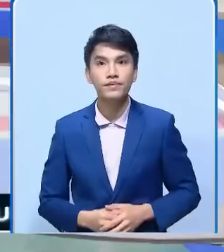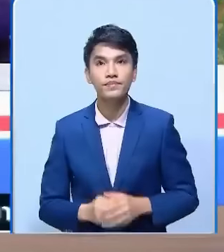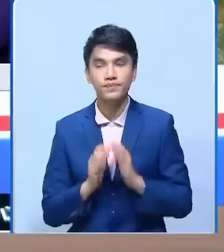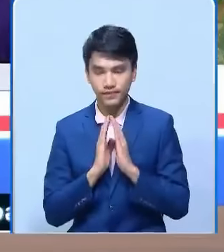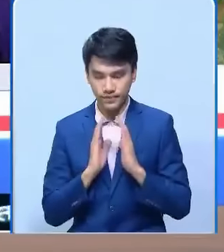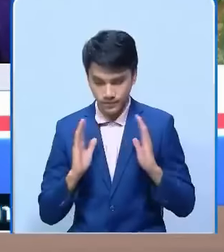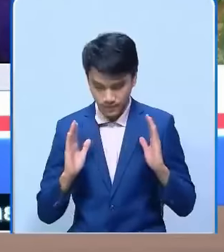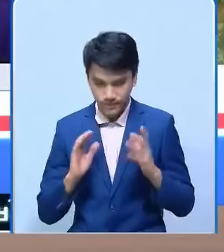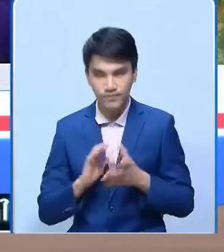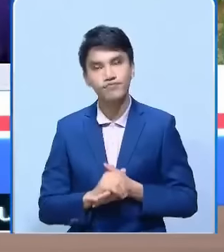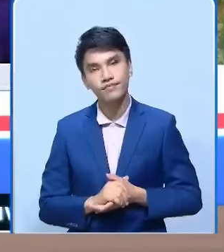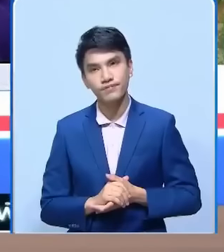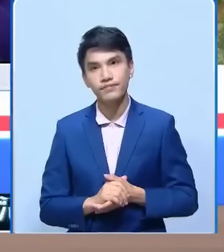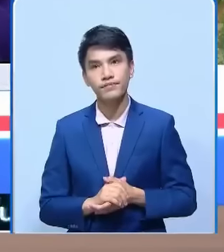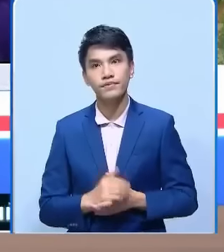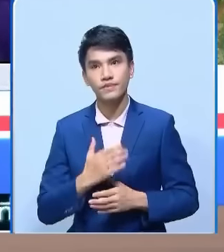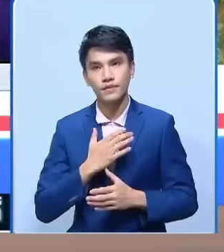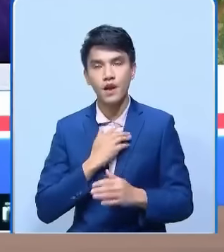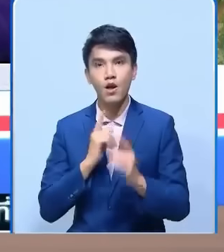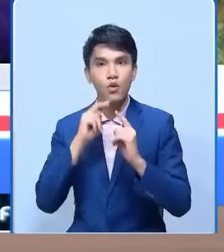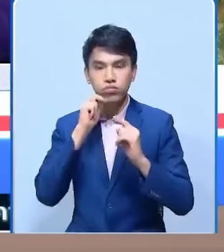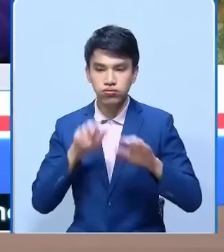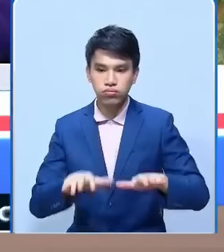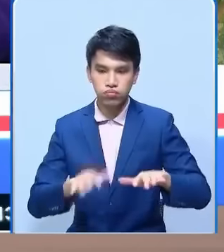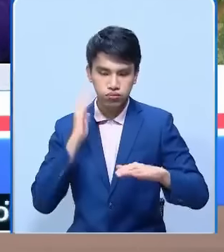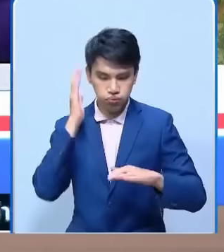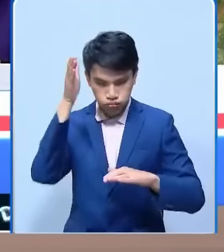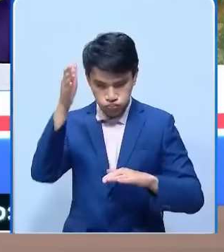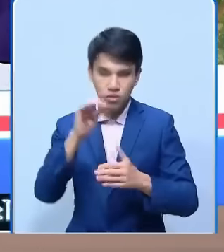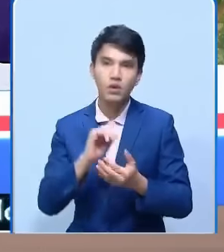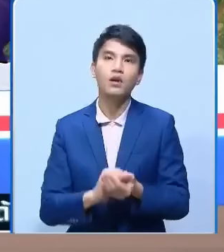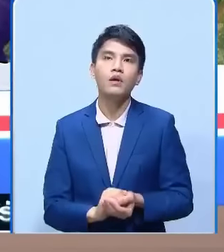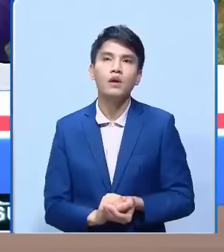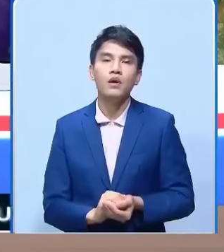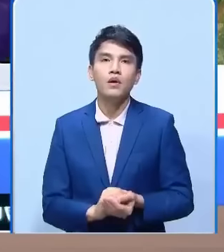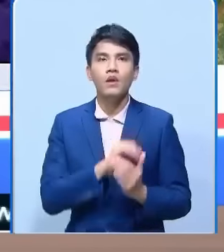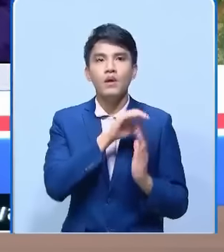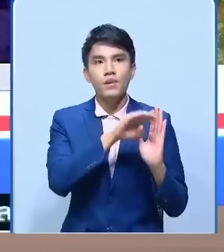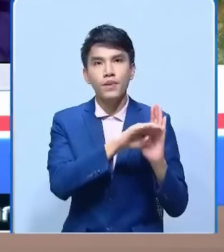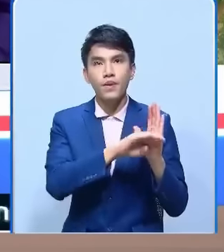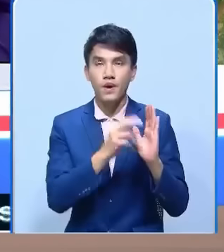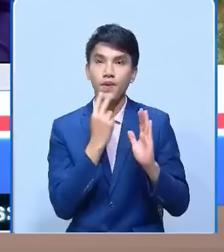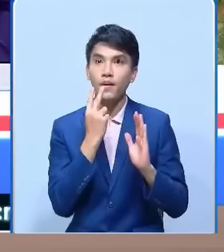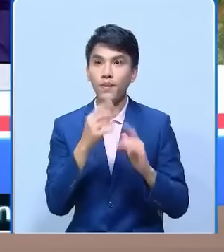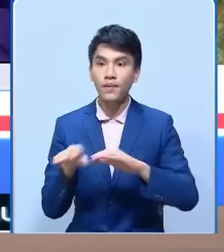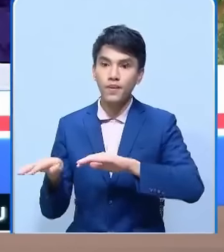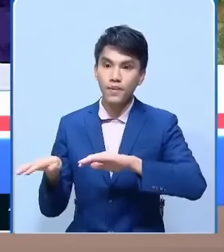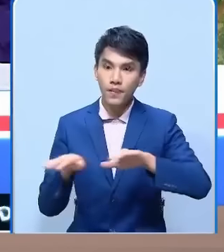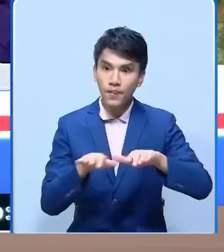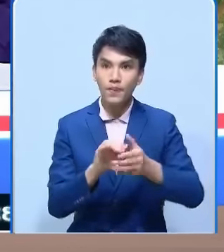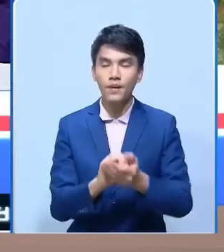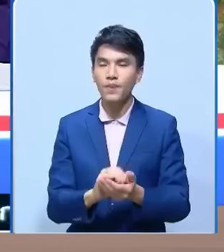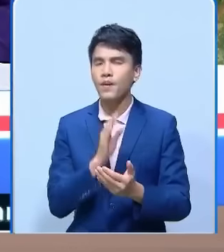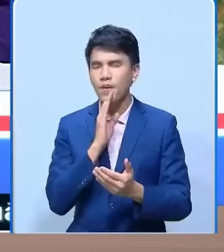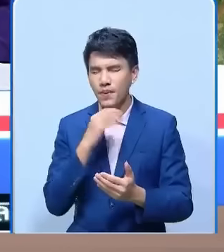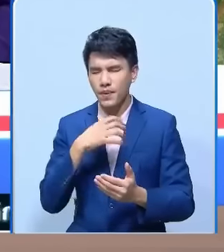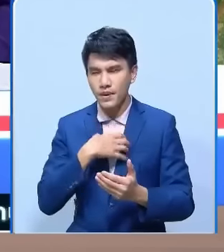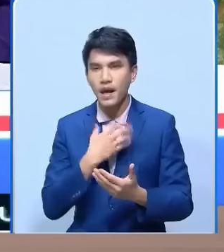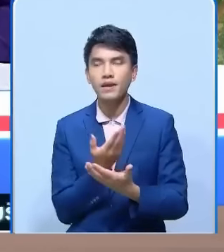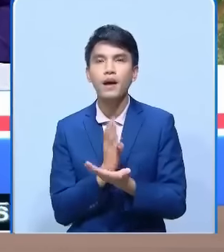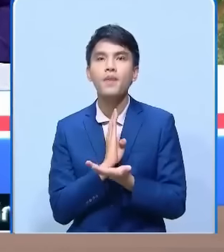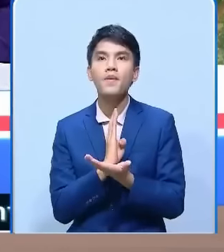รเดี๋ยวตอนที่เราพูดถึงเรื่องของน้ำท่วมต่อไปเนี่ยเราจะขึ้นทางข้างๆเป็นข้อมูลให้คุณผู้ชมได้ดูไปพร้อมกันด้วยรวมไปถึงถ้าหลายท่านบอกอยากจะบริจ